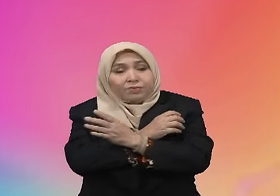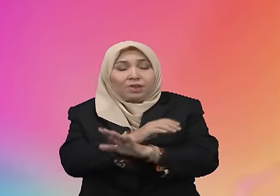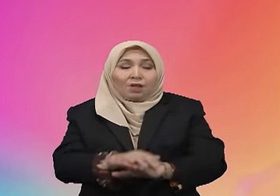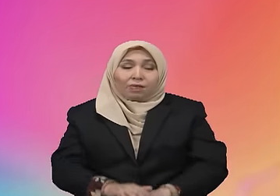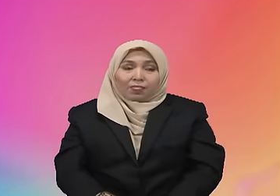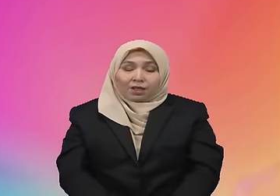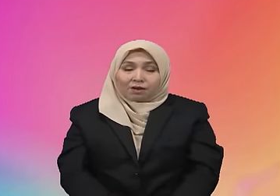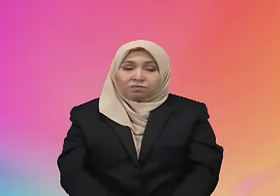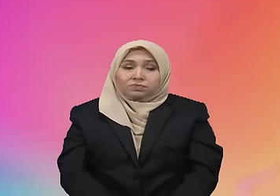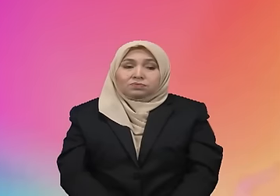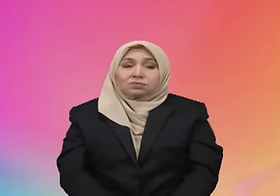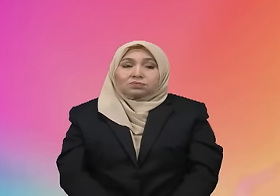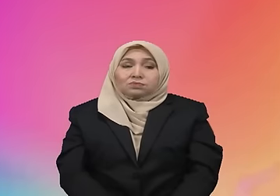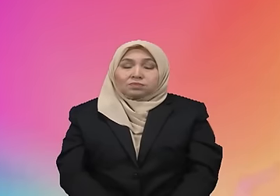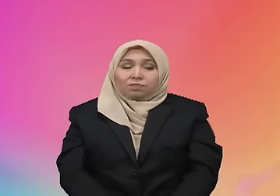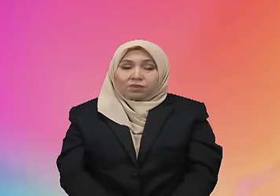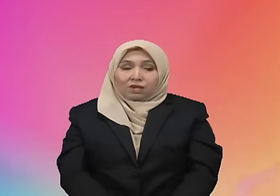Bismillahirrahmanirrahim.